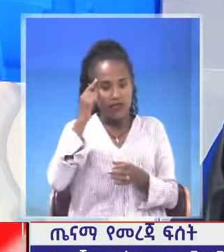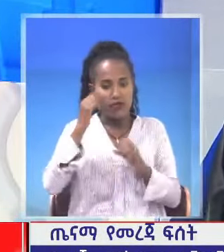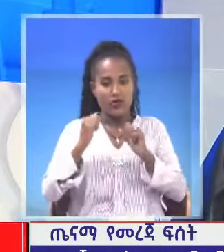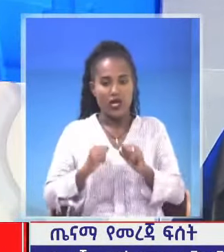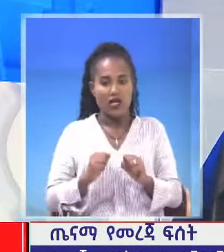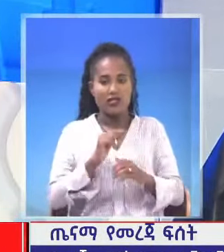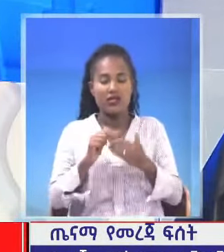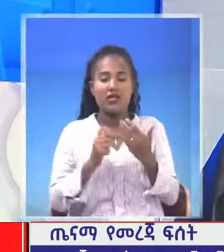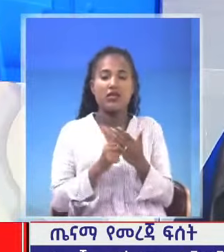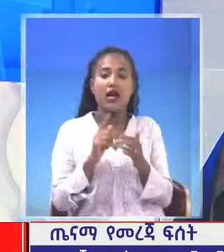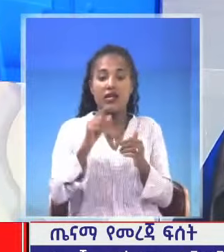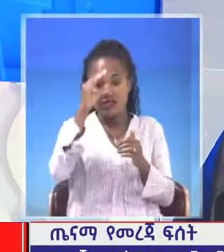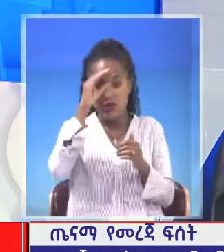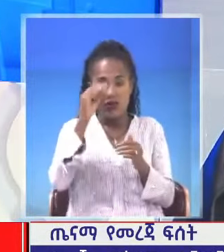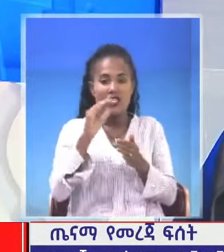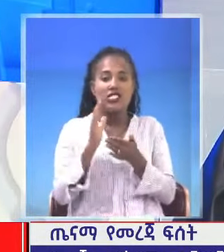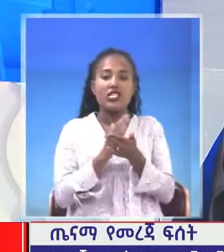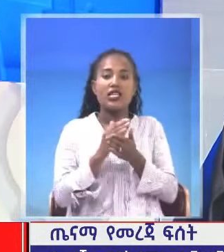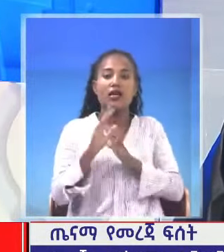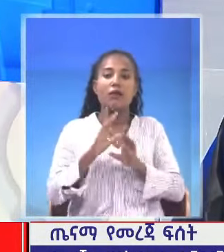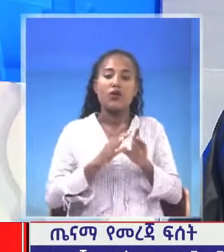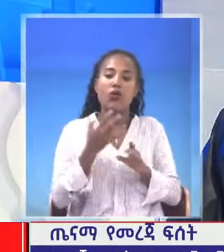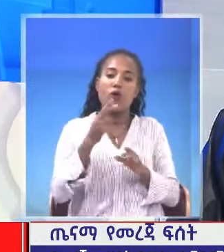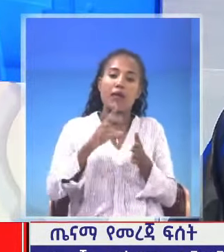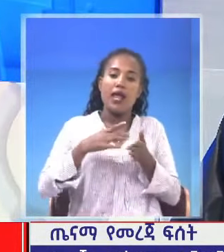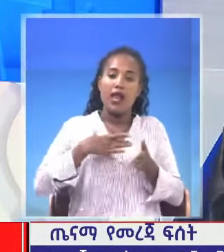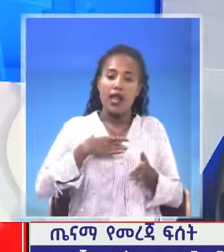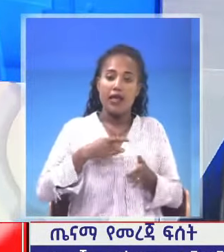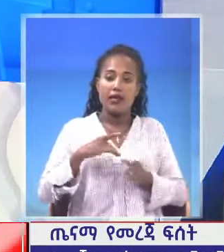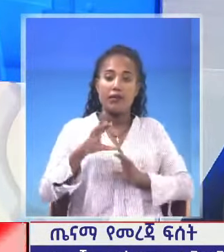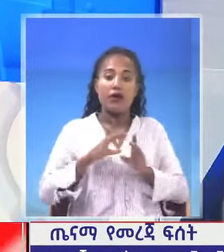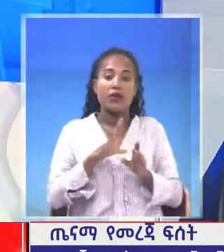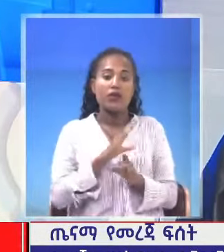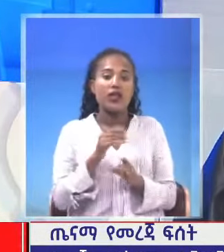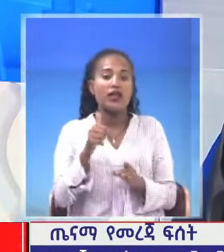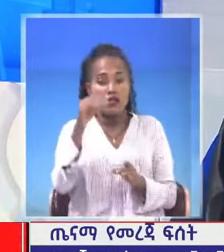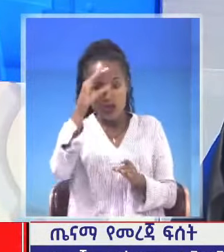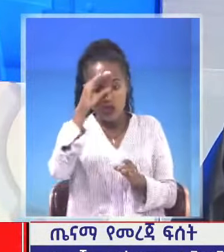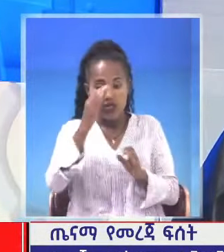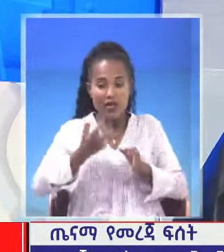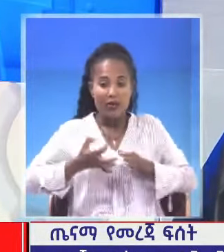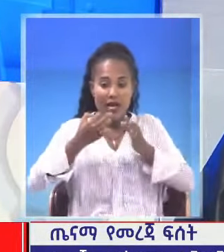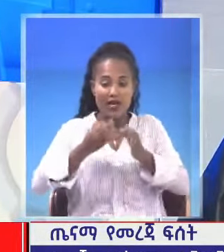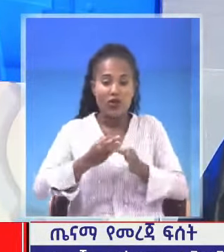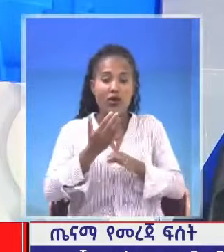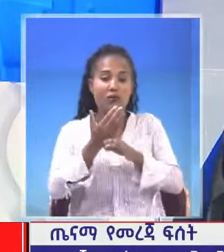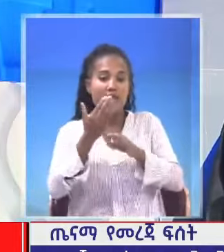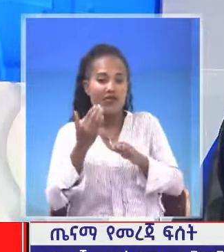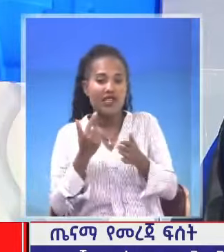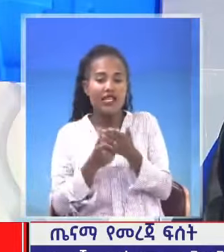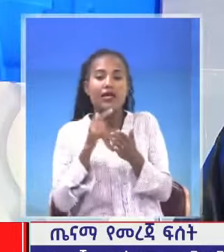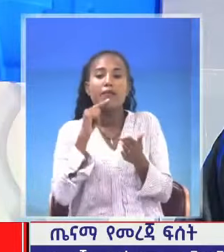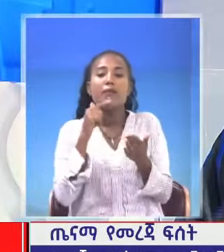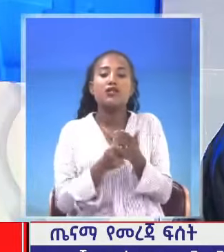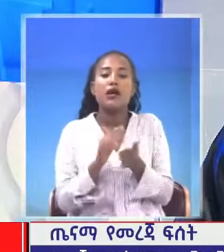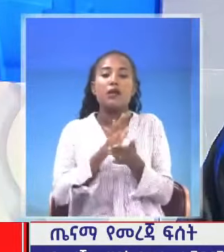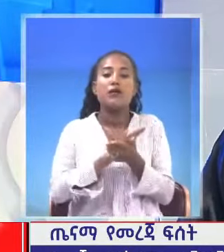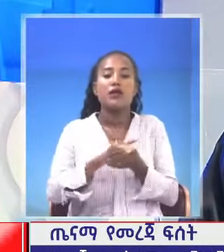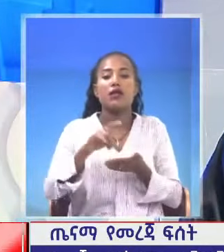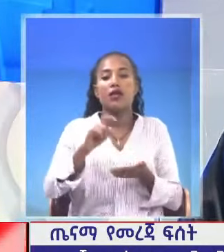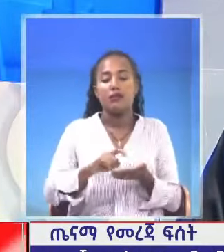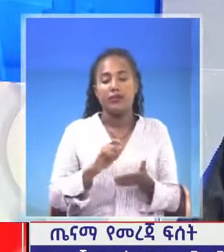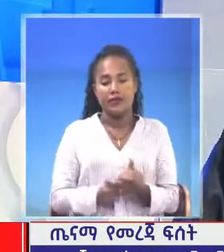ስለዚህ አንድ ሰው ሼር ከማድረጉ ላይክ ከማድረጉና ለሰዎች ከማናገሩ በፊት ያን መረጃ ማጣራት መቻል